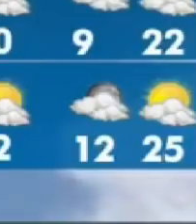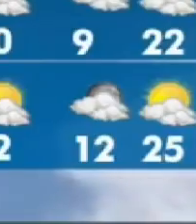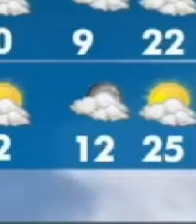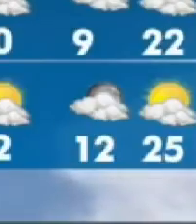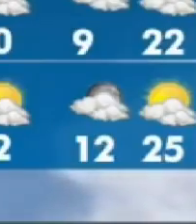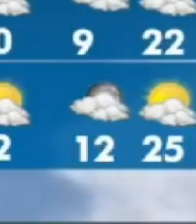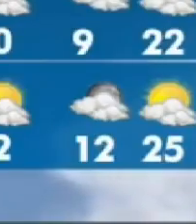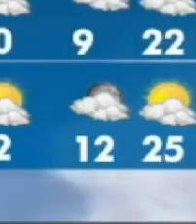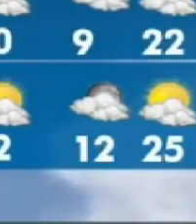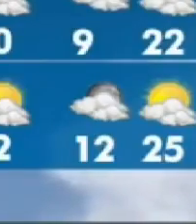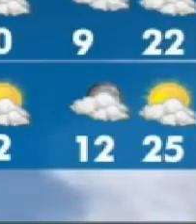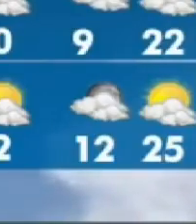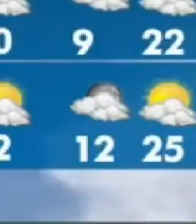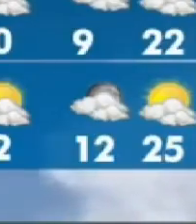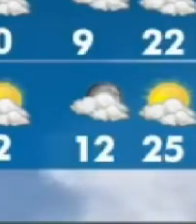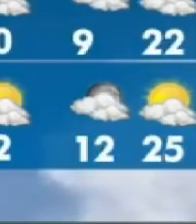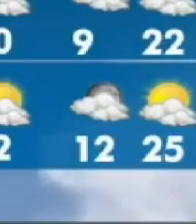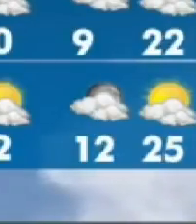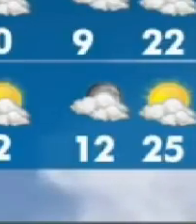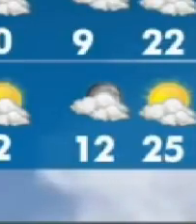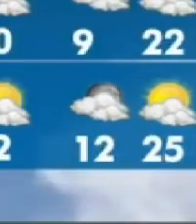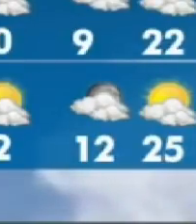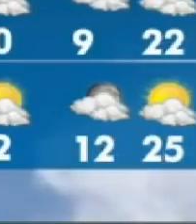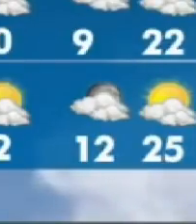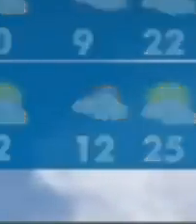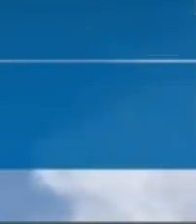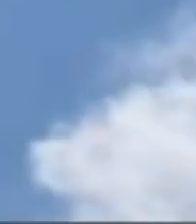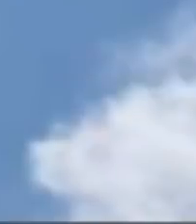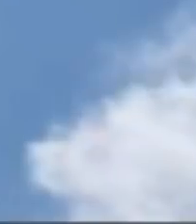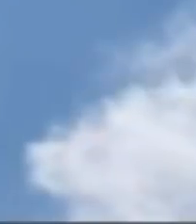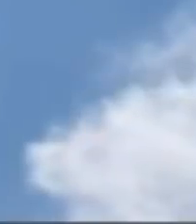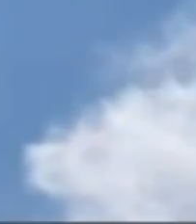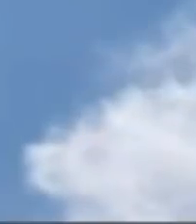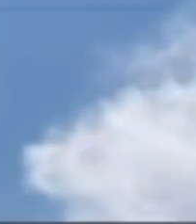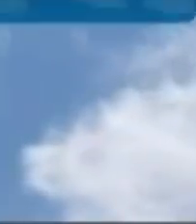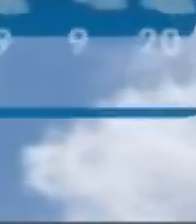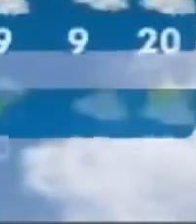Чойр шөндөө 16 өдөртө бороо орно 25 хэмийн дулаан.